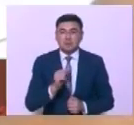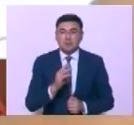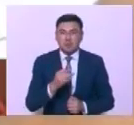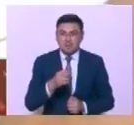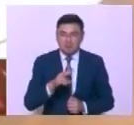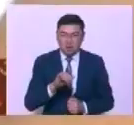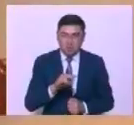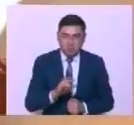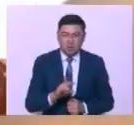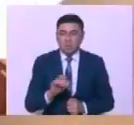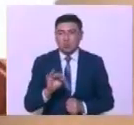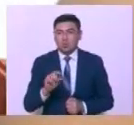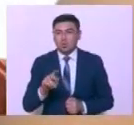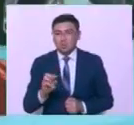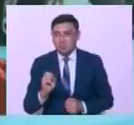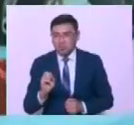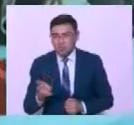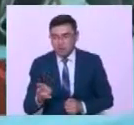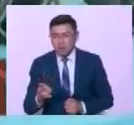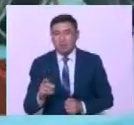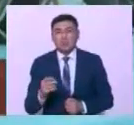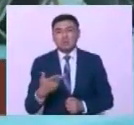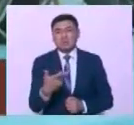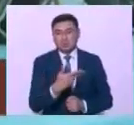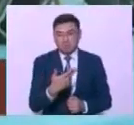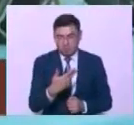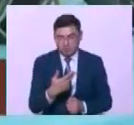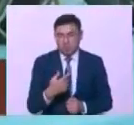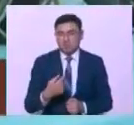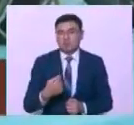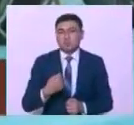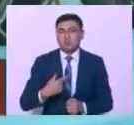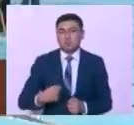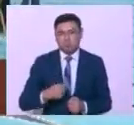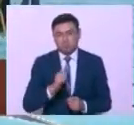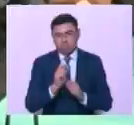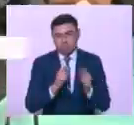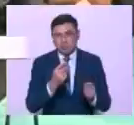стали из малинского района им были вручены благодарственные дипломы и денежные